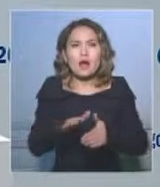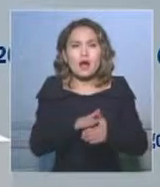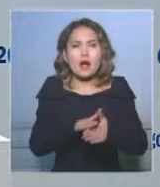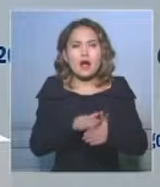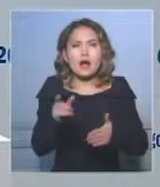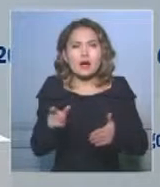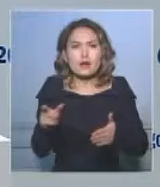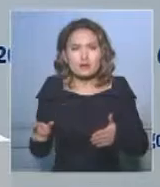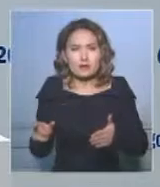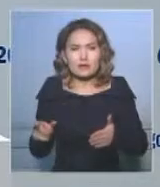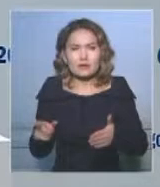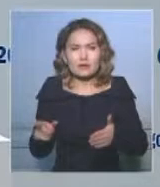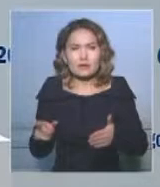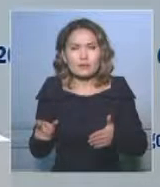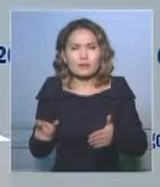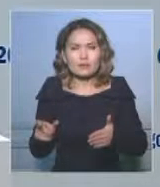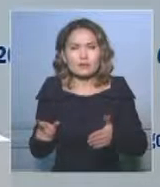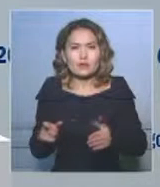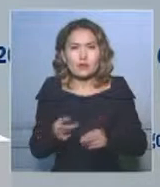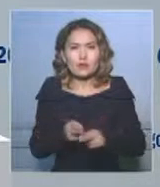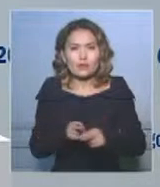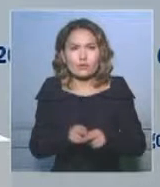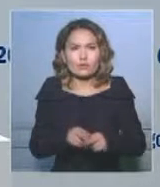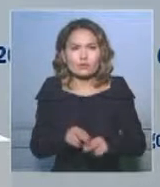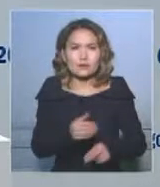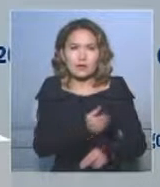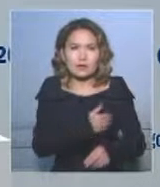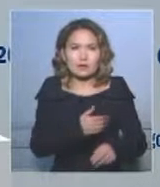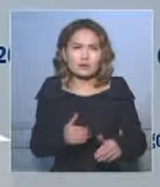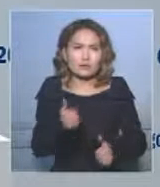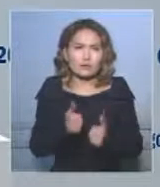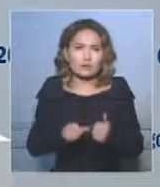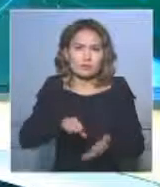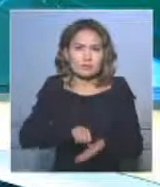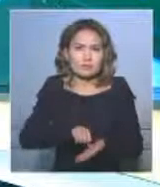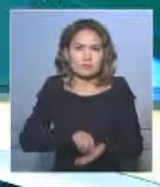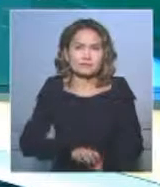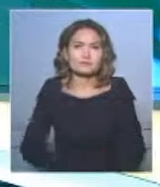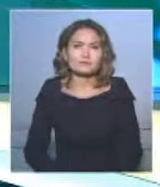үміткерлердің басымы өзін-өзі ұсынған азаматтар болып отыр.